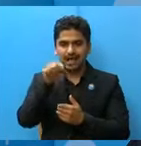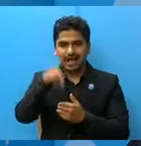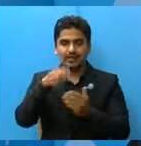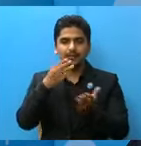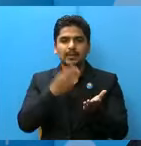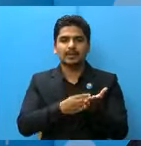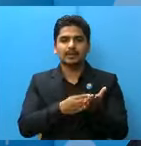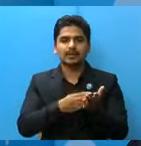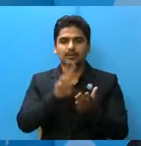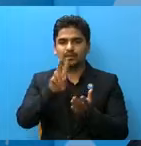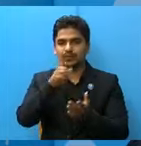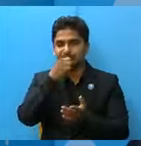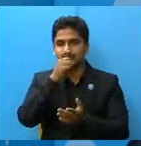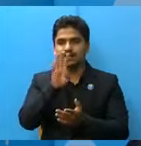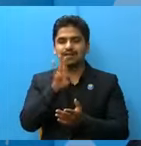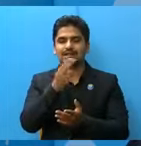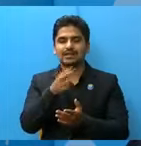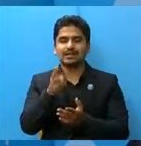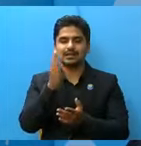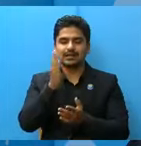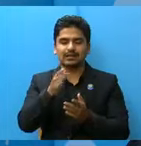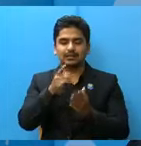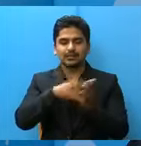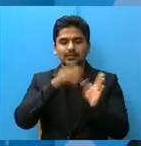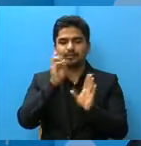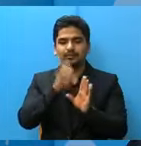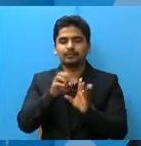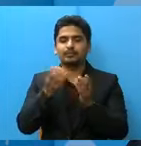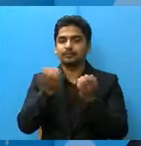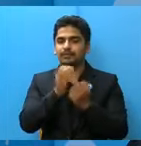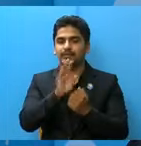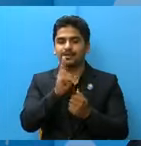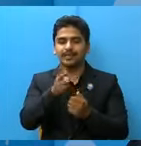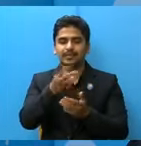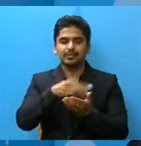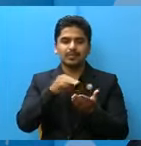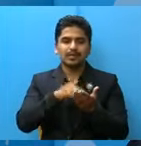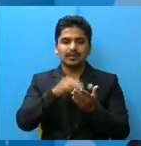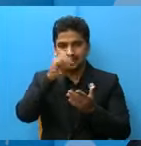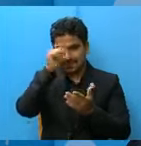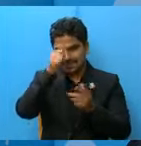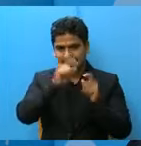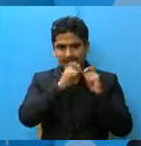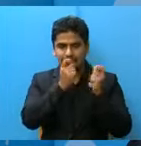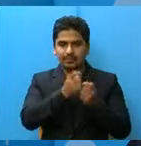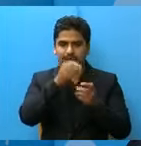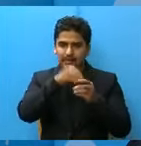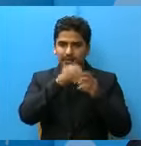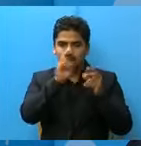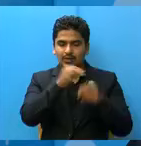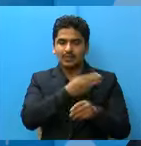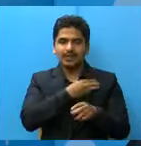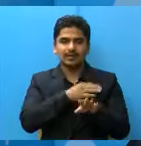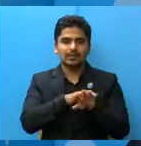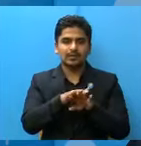मात्र दुई से चार जनाले इन्टी गरनुवाई को छा एसमद्दे रेड जोन मा परेक्टने को संख्या